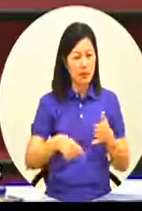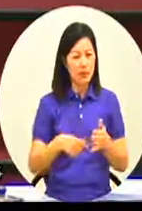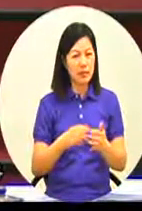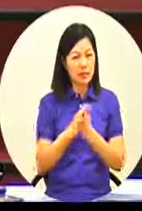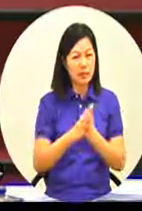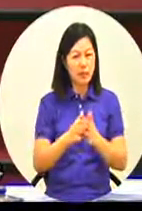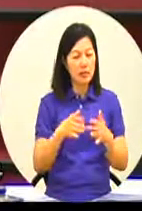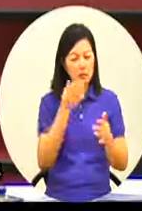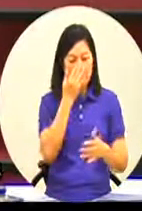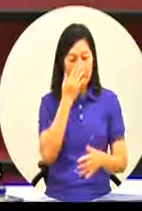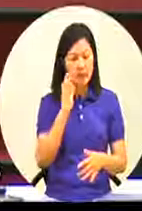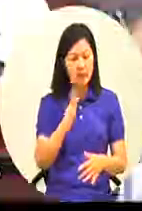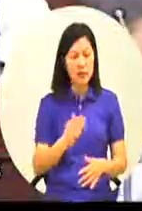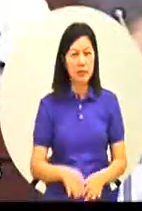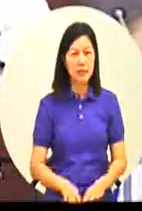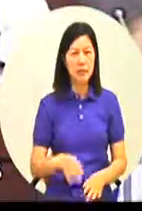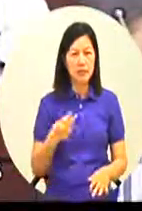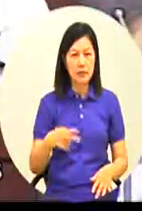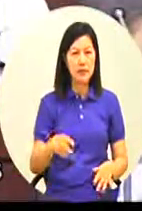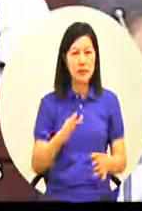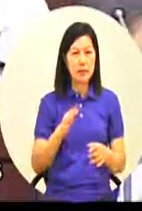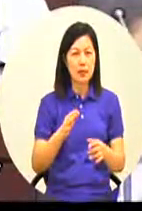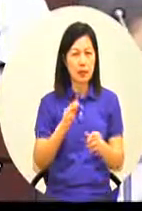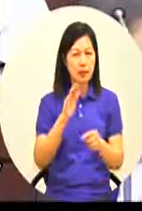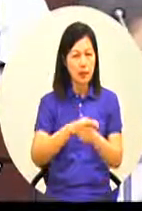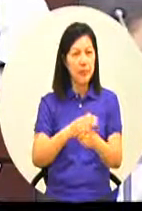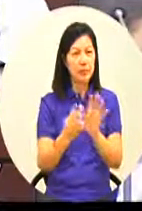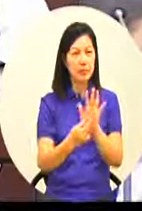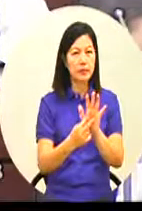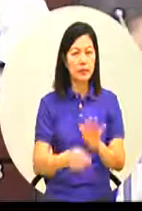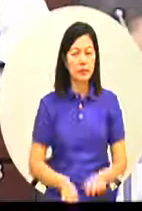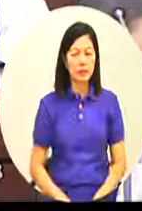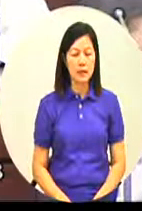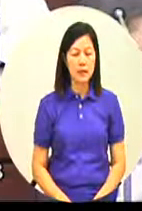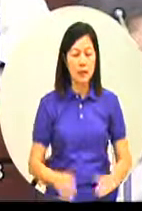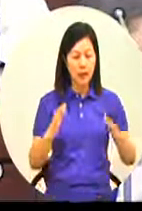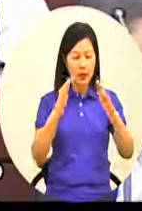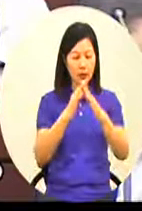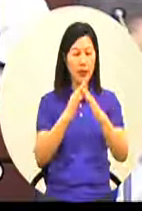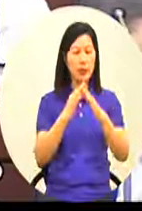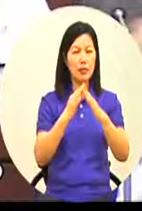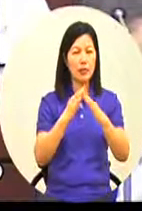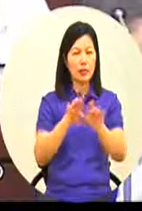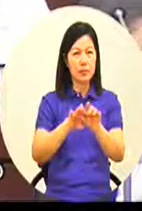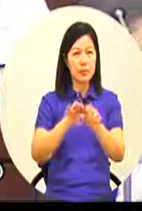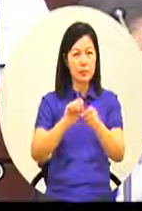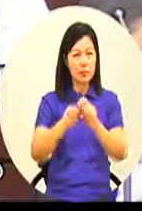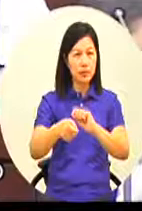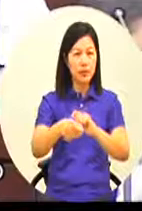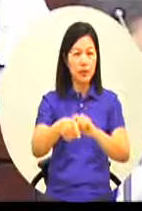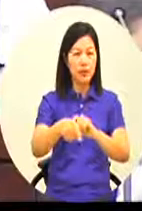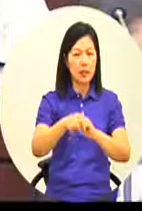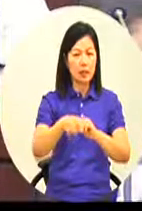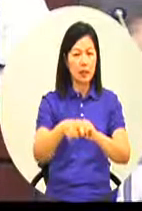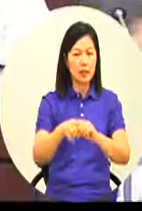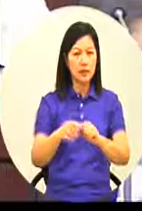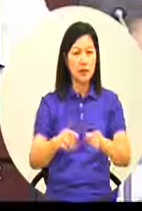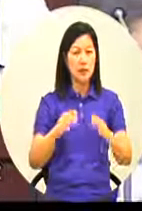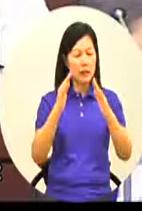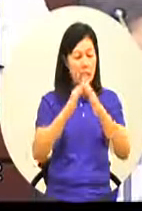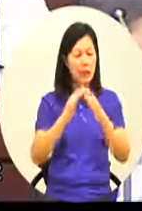迄个曾议员已经补充报告一个啦，吼、哦。这个房屋税，这是咱扣他的房屋的使用税